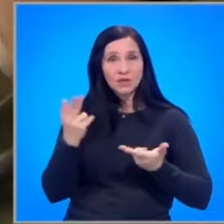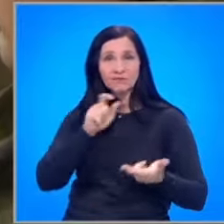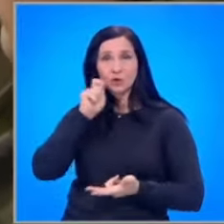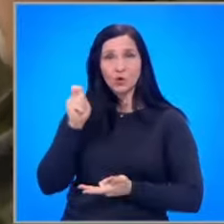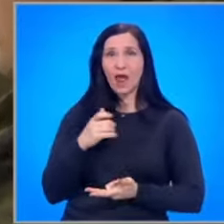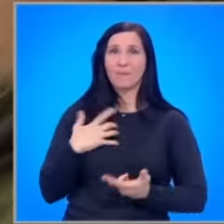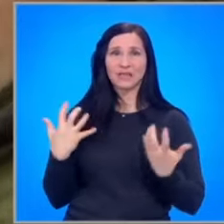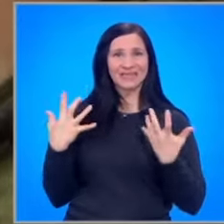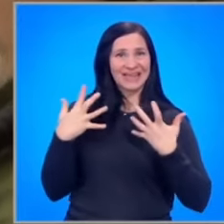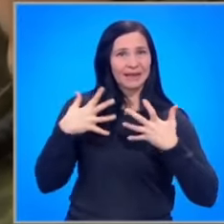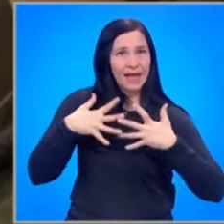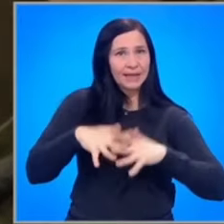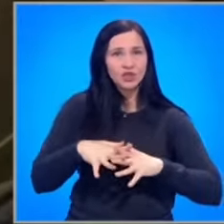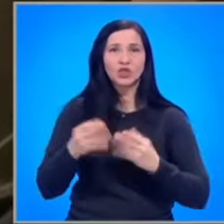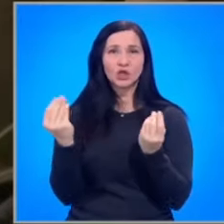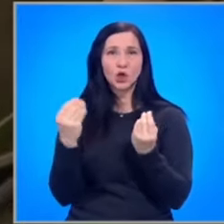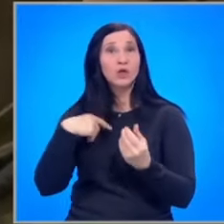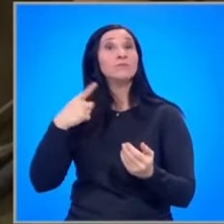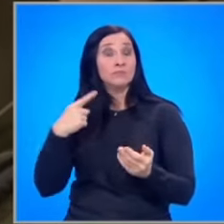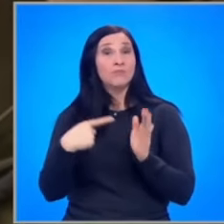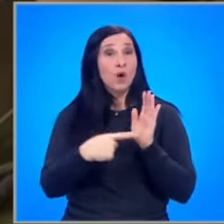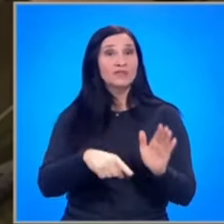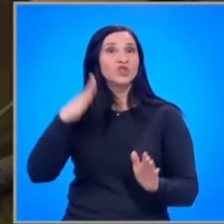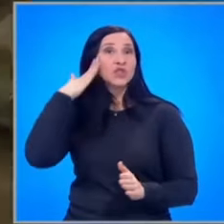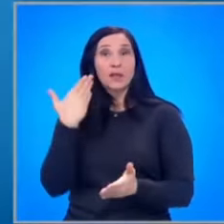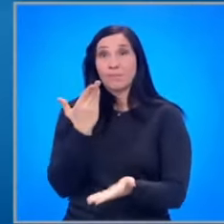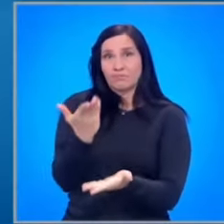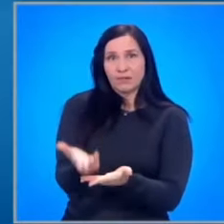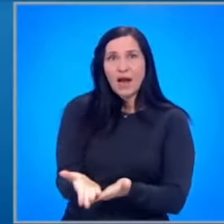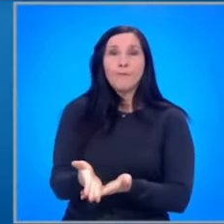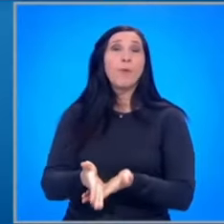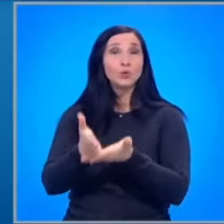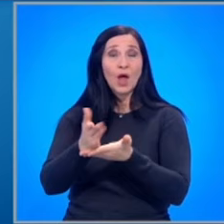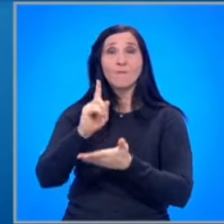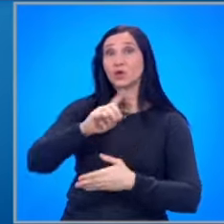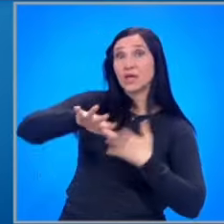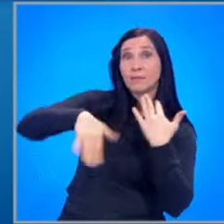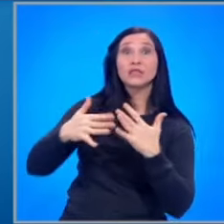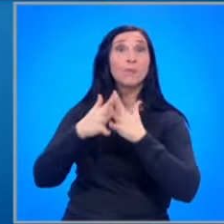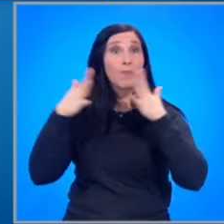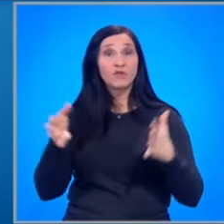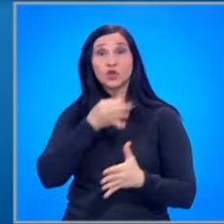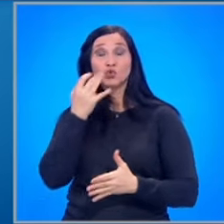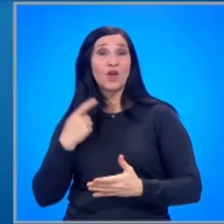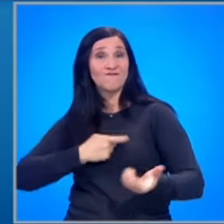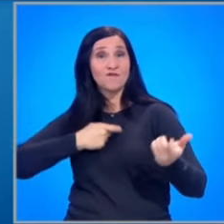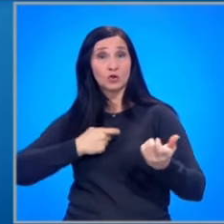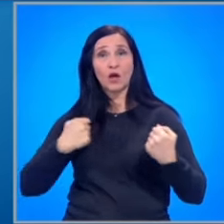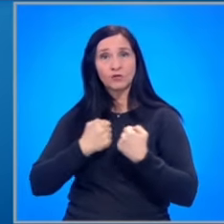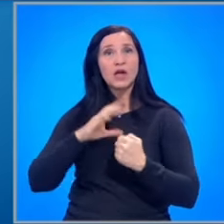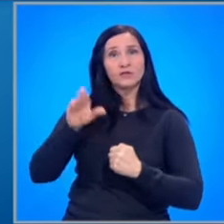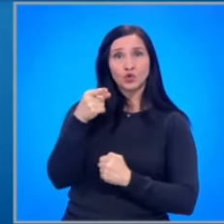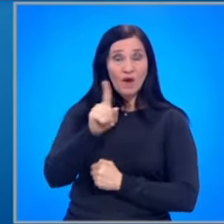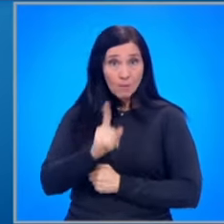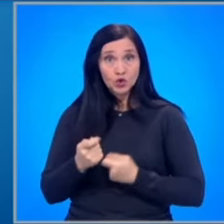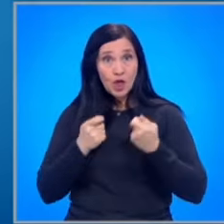имат и стратегическа стойност. Те са знак, че страните, предоставили помощта, може да се намесят и повече в случай на въоръжен конфликт. Всичко това